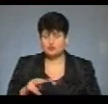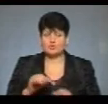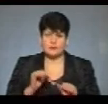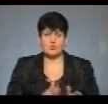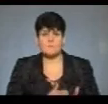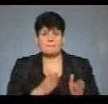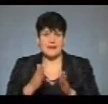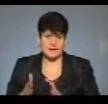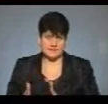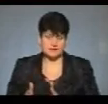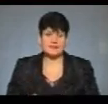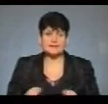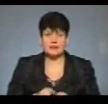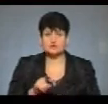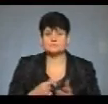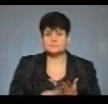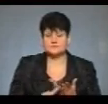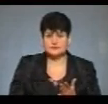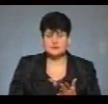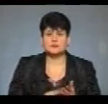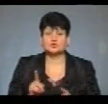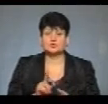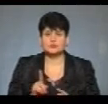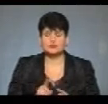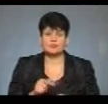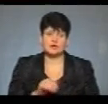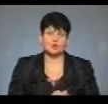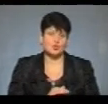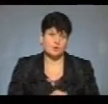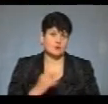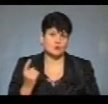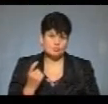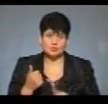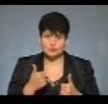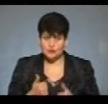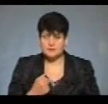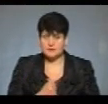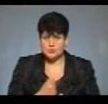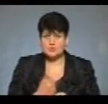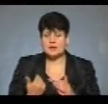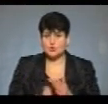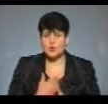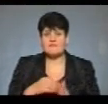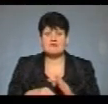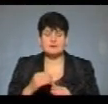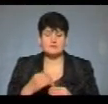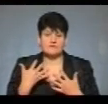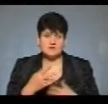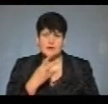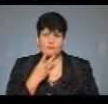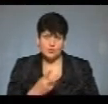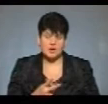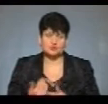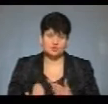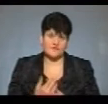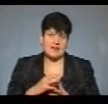перейти, так, щоб довести, що вони добрі господарі, добре працюють і на нових виборах вже покажуть знову той самий